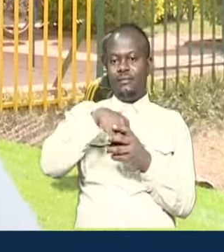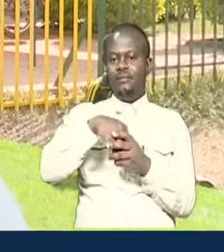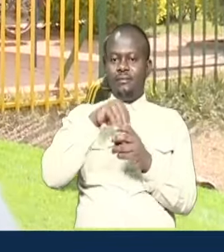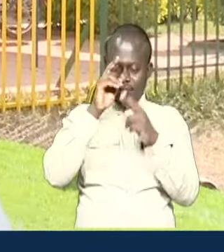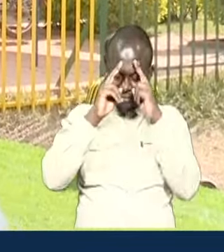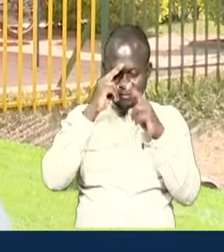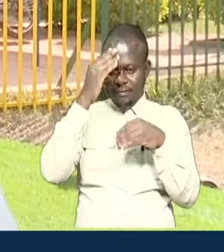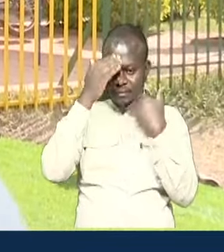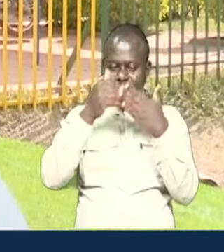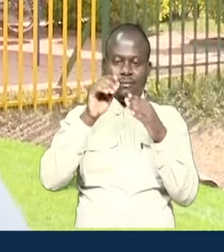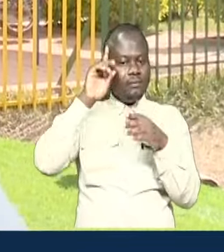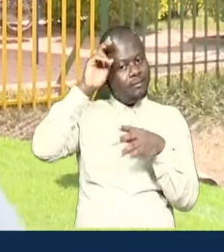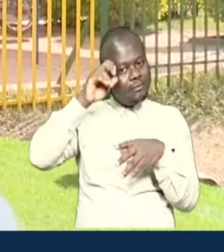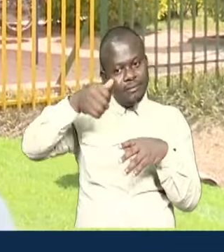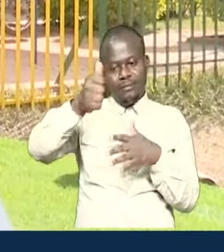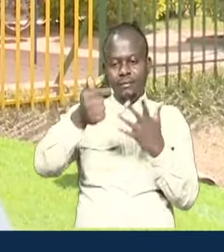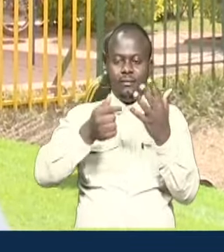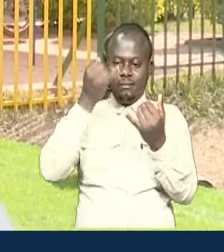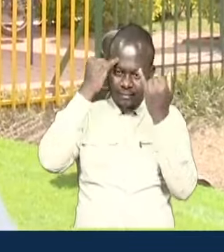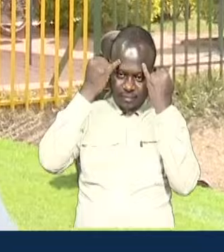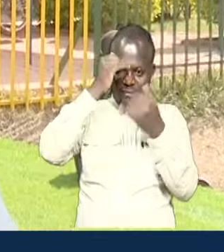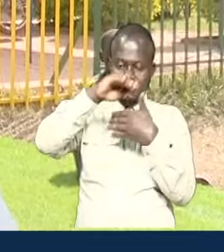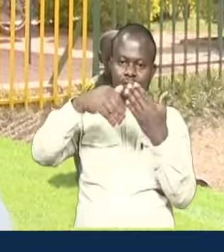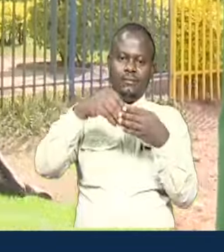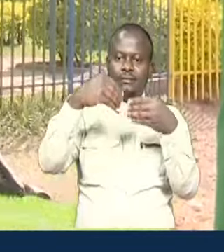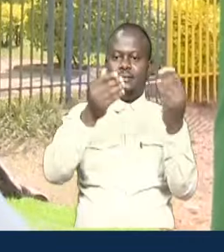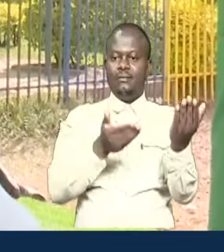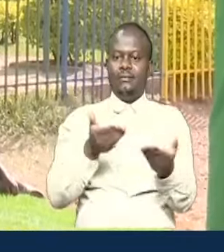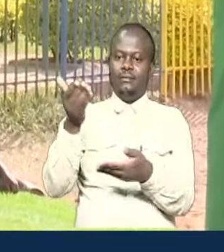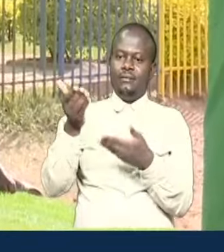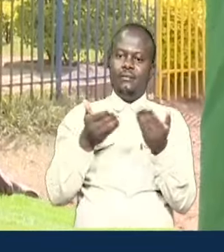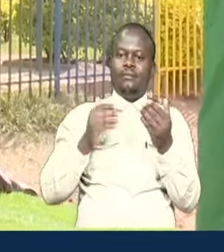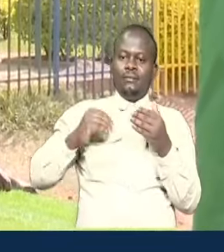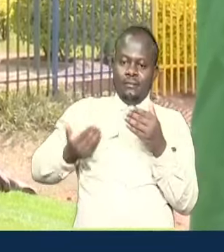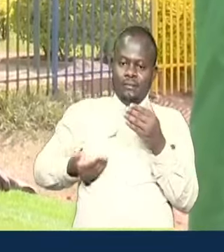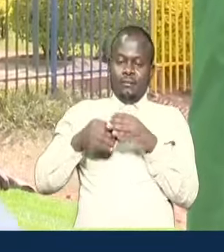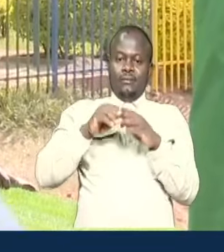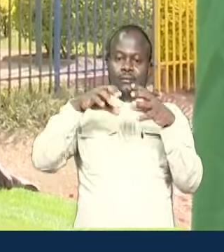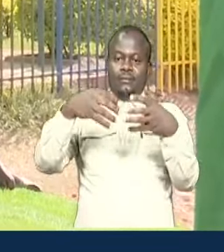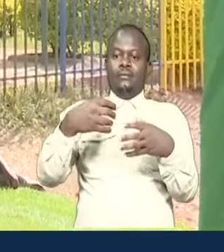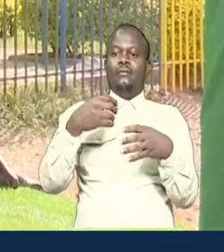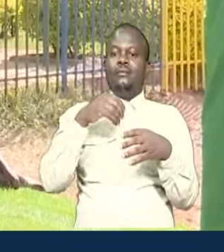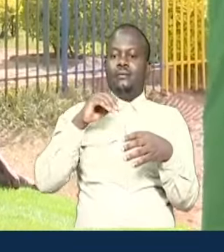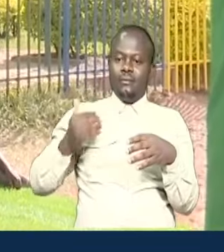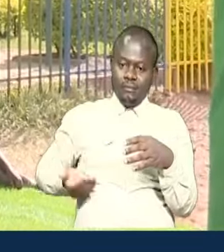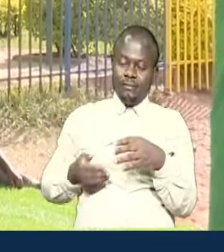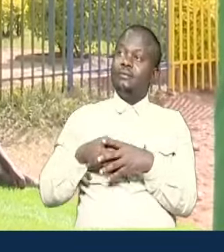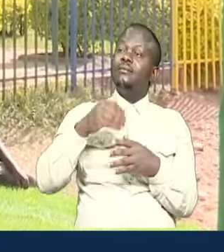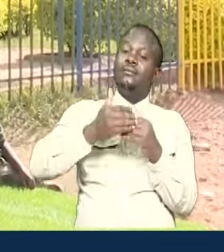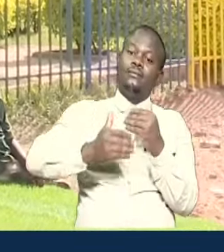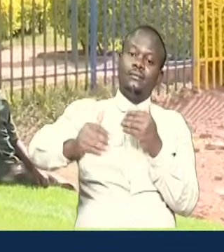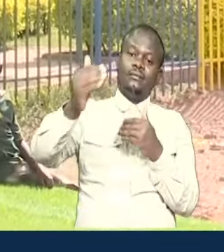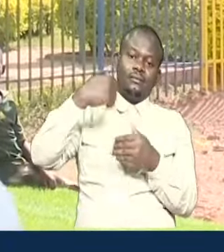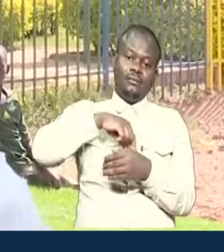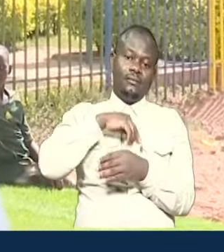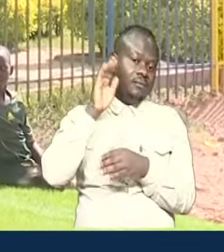arubashwe kuko igitekerezo cyari cyo cyose atanze kirakirwa baba abagore bari mu ishaka baba abagore bari hanze